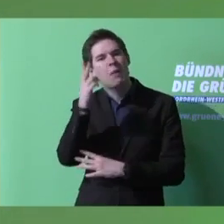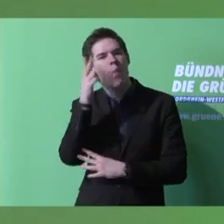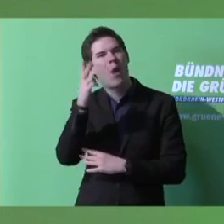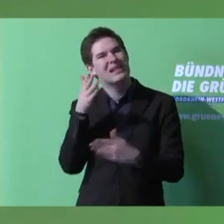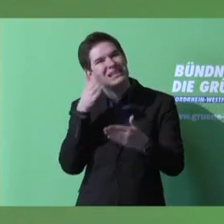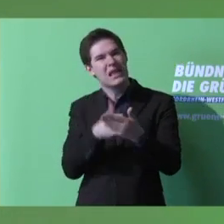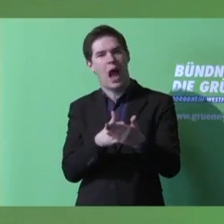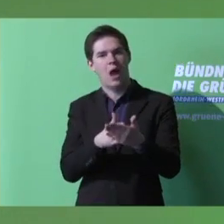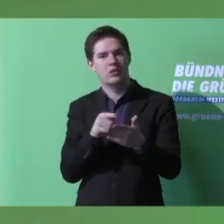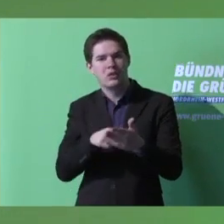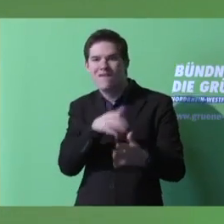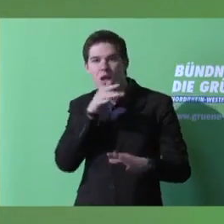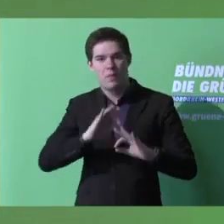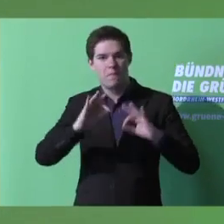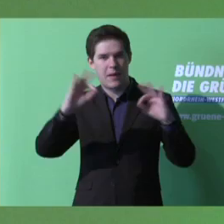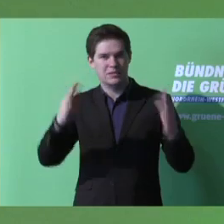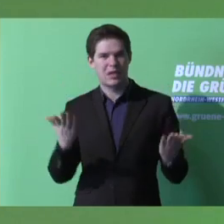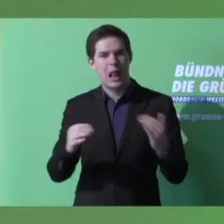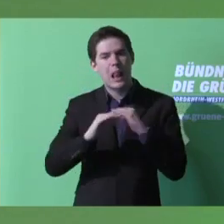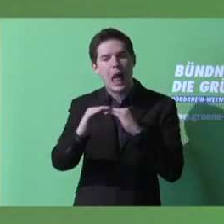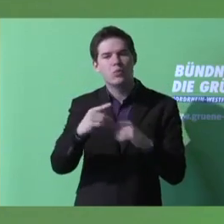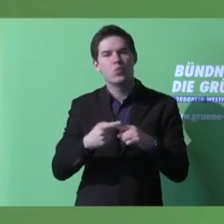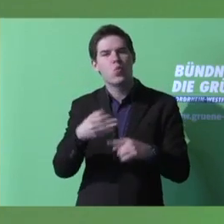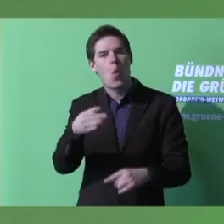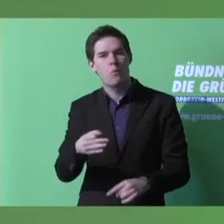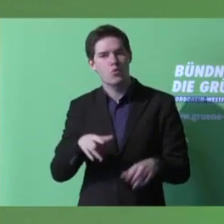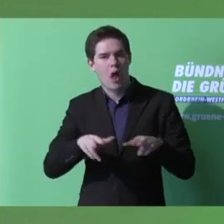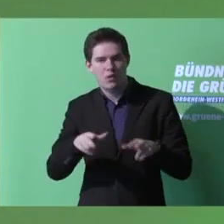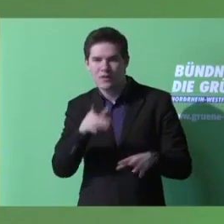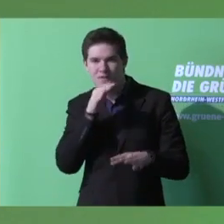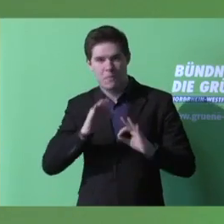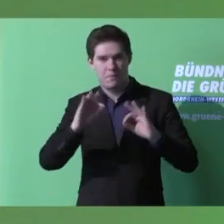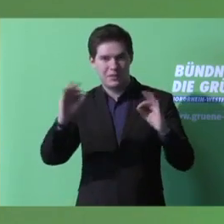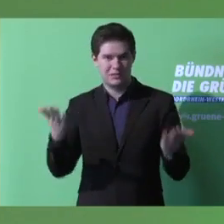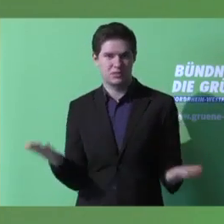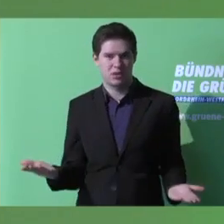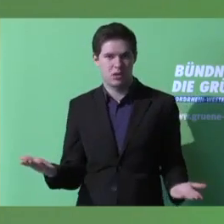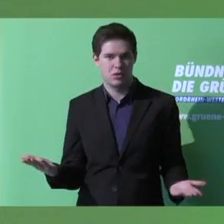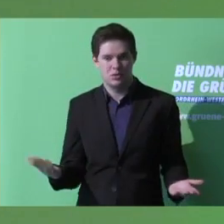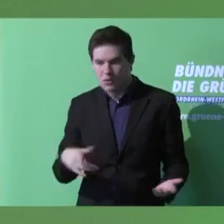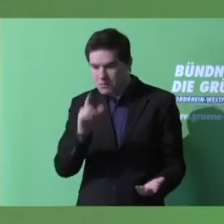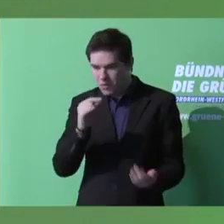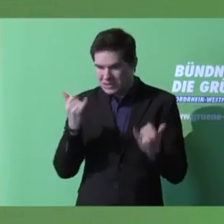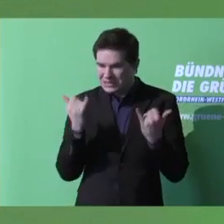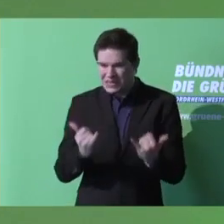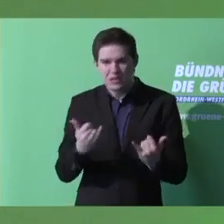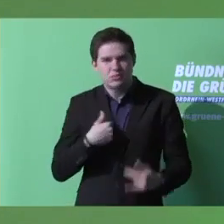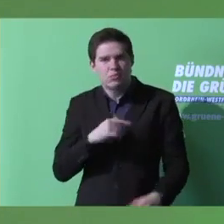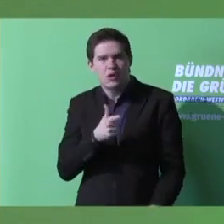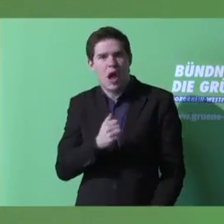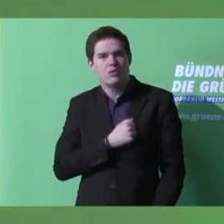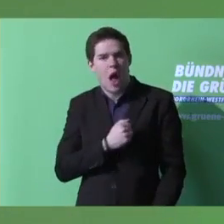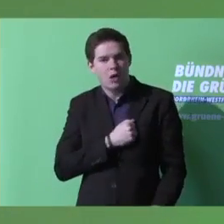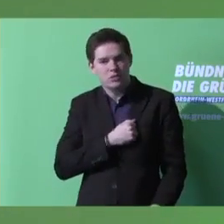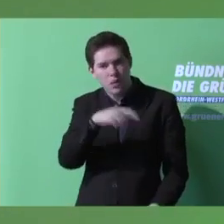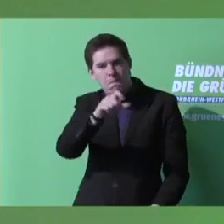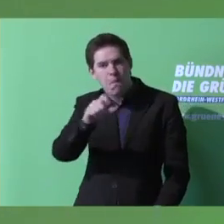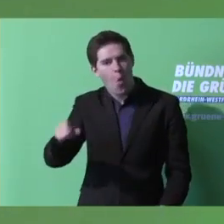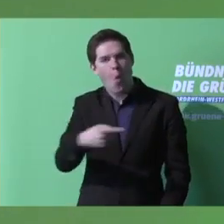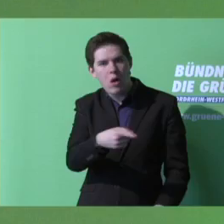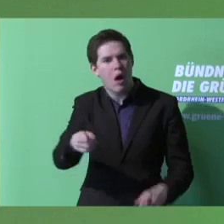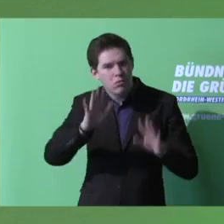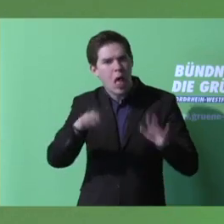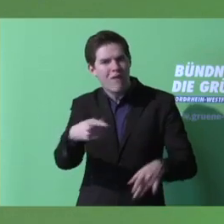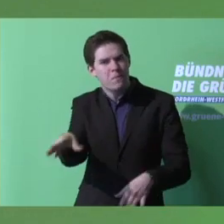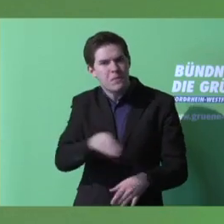auf kommunaler und auf Landesebene. Wir haben gezeigt, nein, wir hier in NRW, wir haben keine Angst vor dem Bürger. Bei uns dürfen